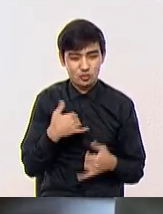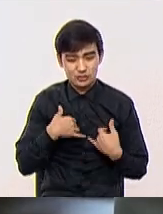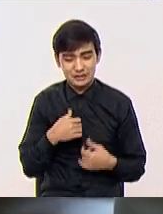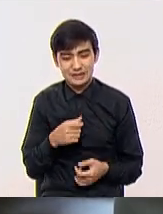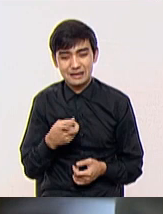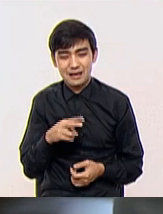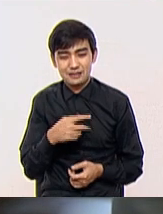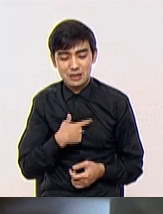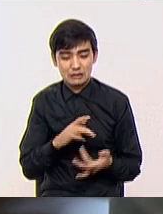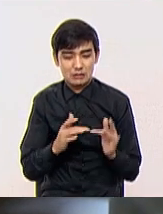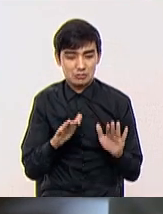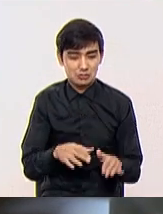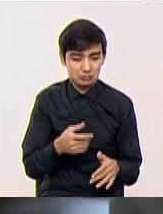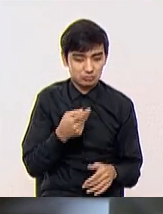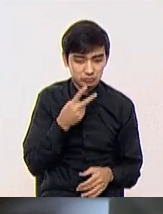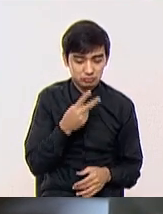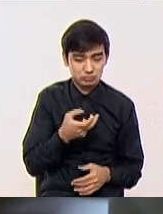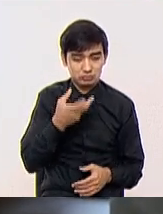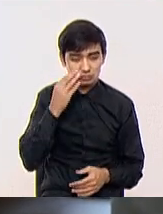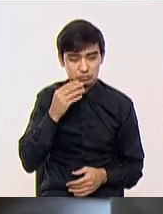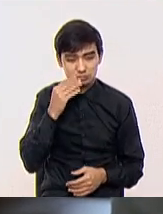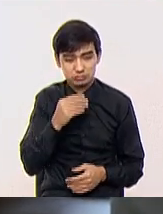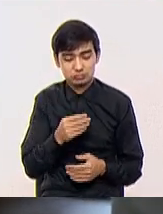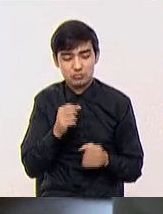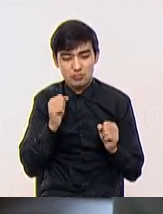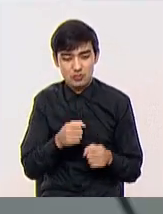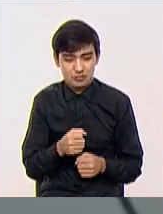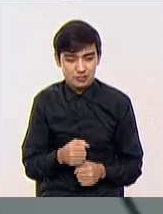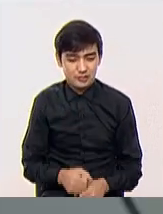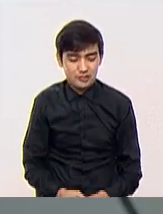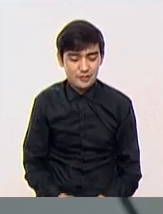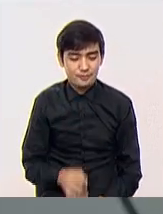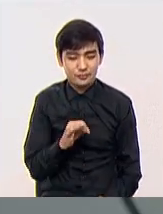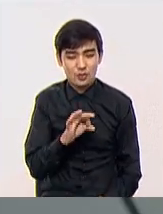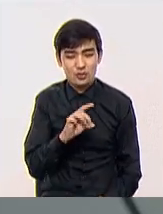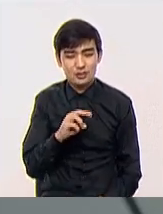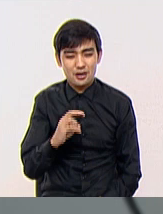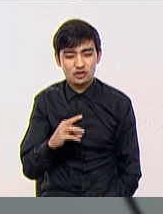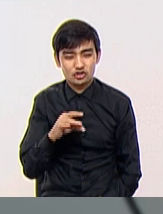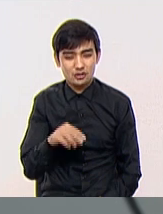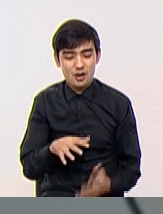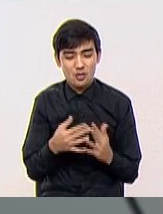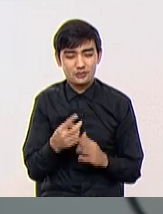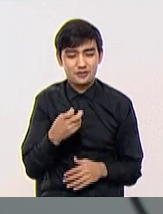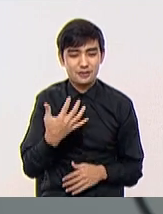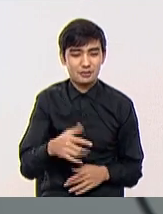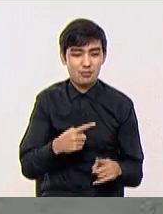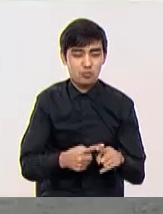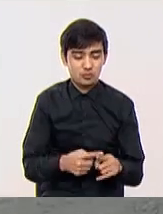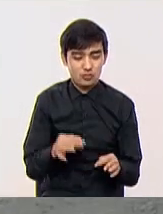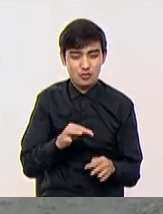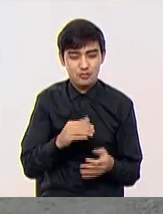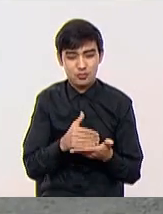ақпаратты осы интернеттен тартып көріп алады. Ортақшыл ауылына байланыс 250 плюс жобасы